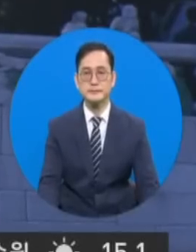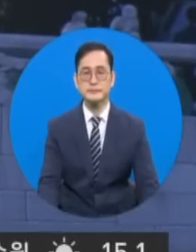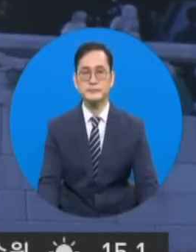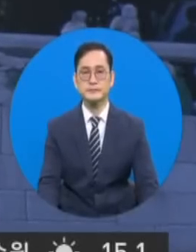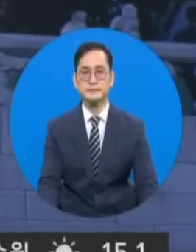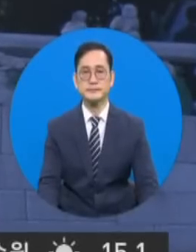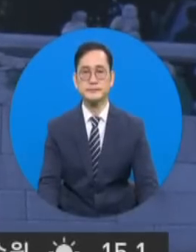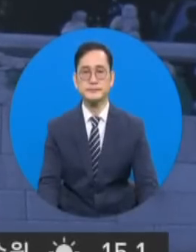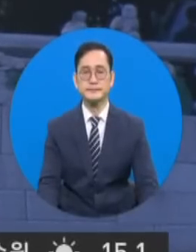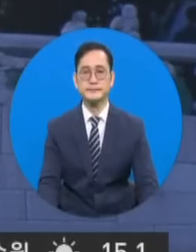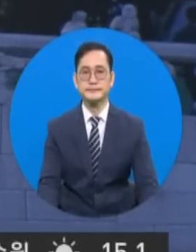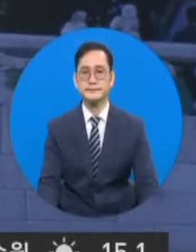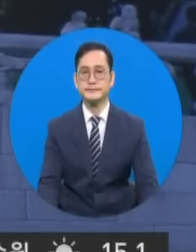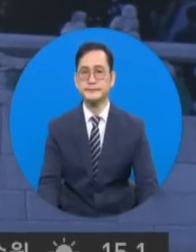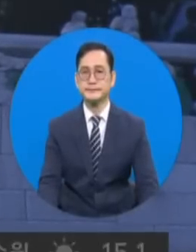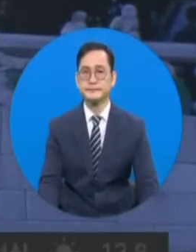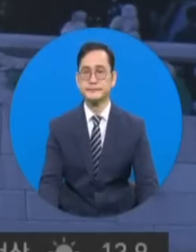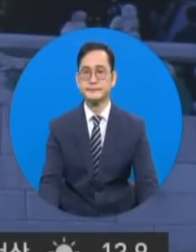구속이 됐습니다